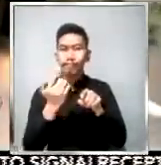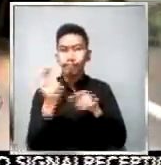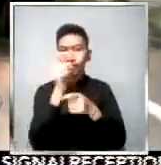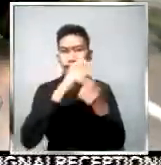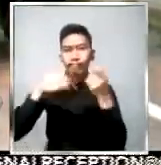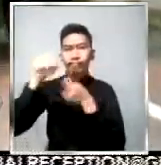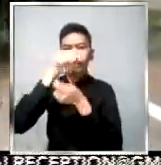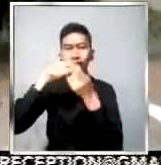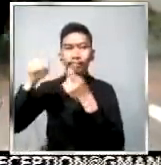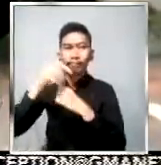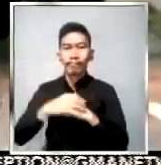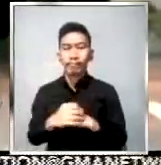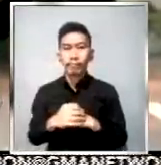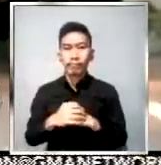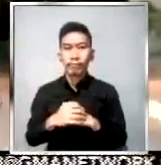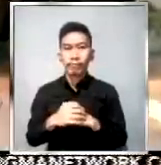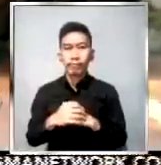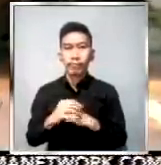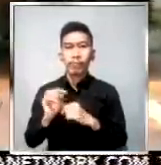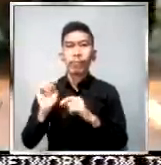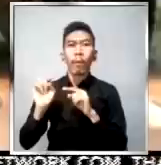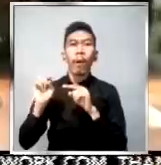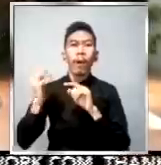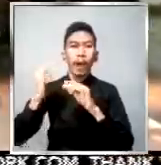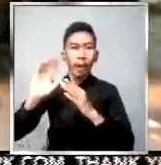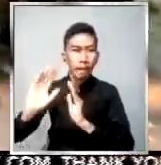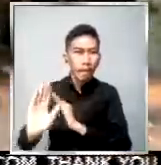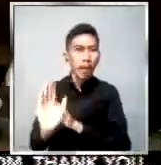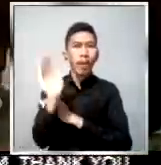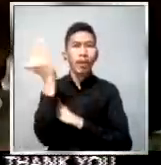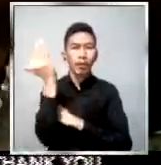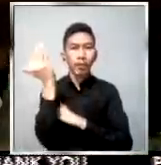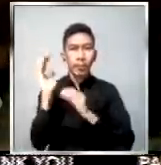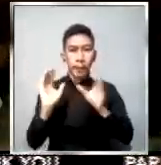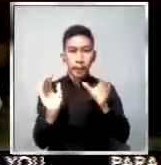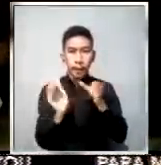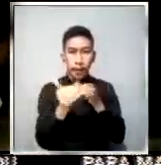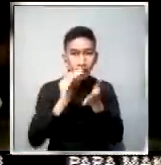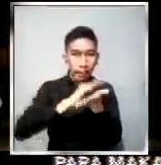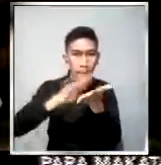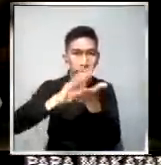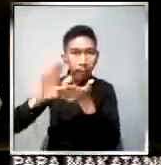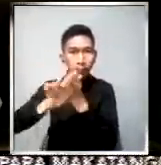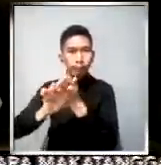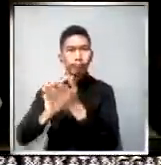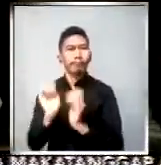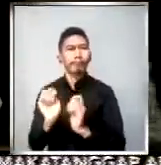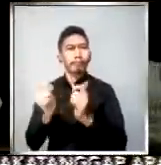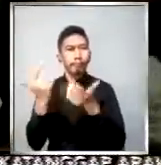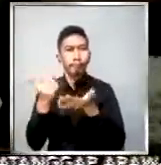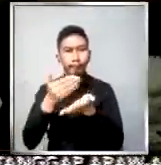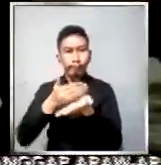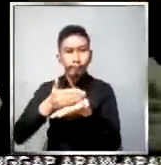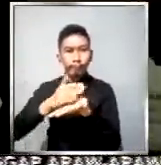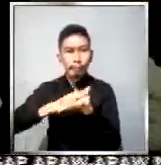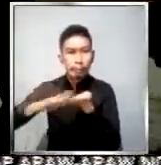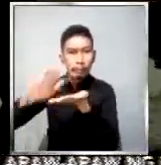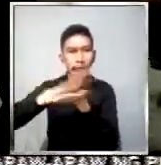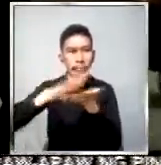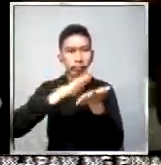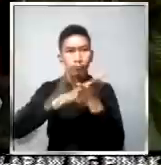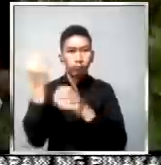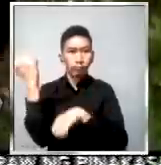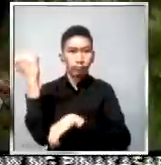Pagputok ng liwanag, agad kumilos ang clearing team ng probinsya. Sinigurong na itatabi ang mga nakahambalang na puno para madaanan ang